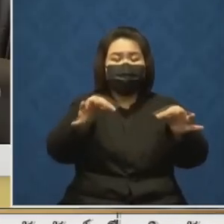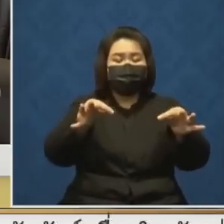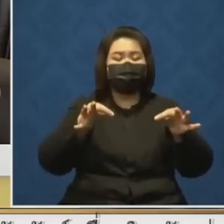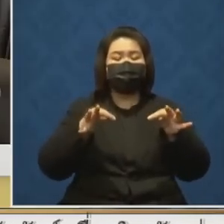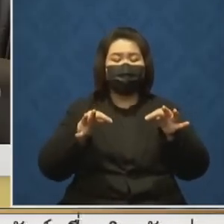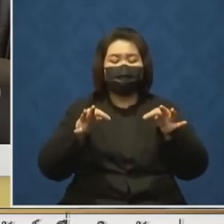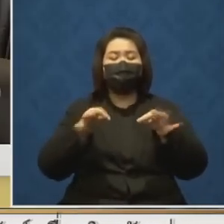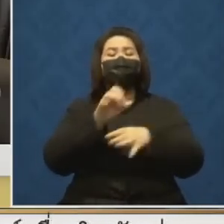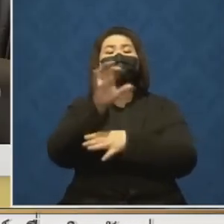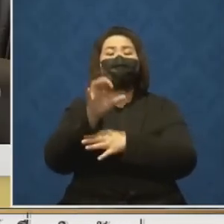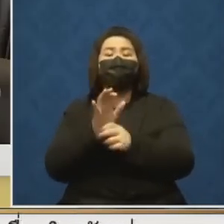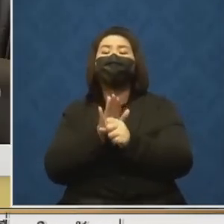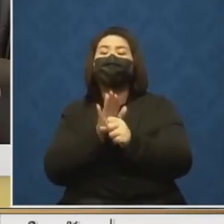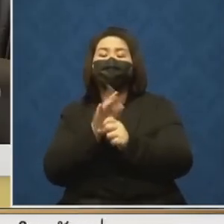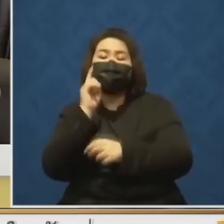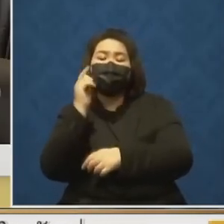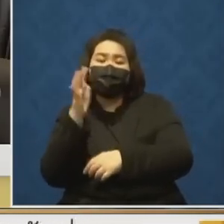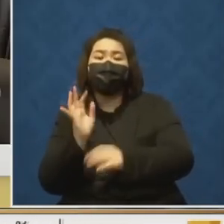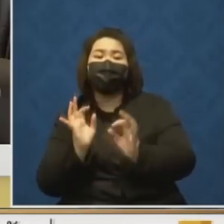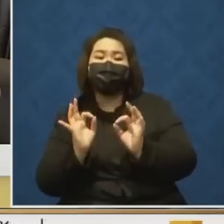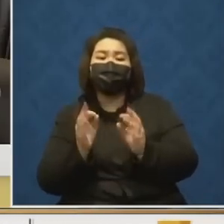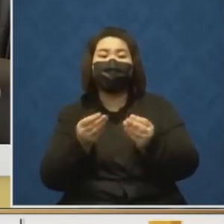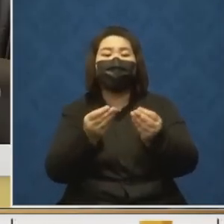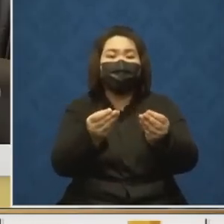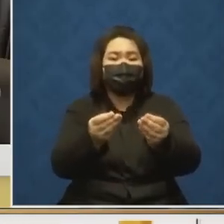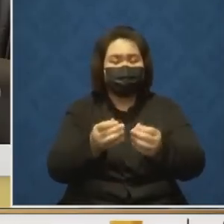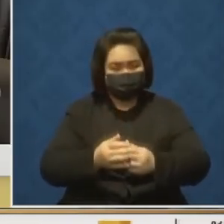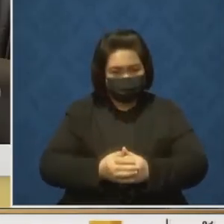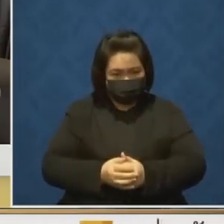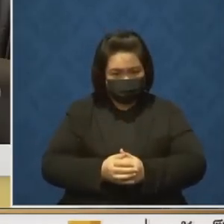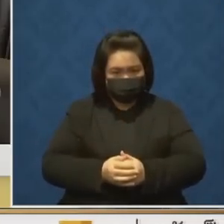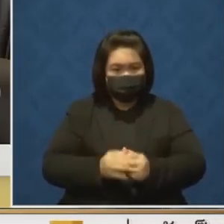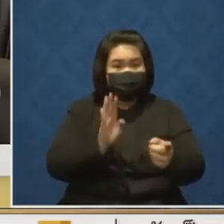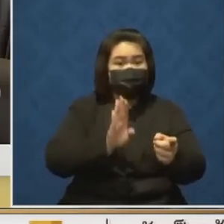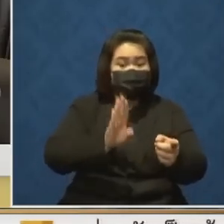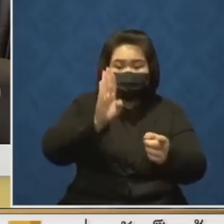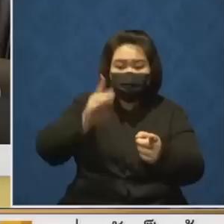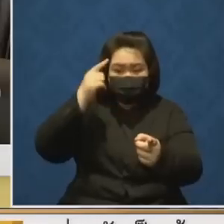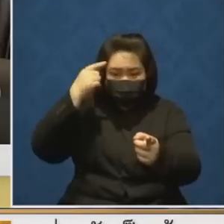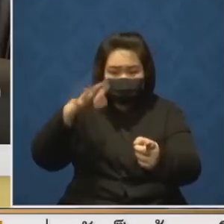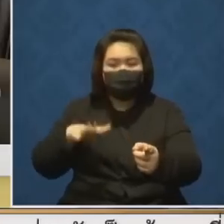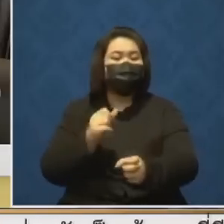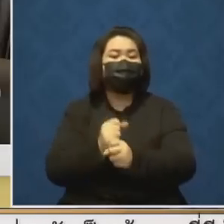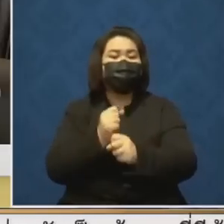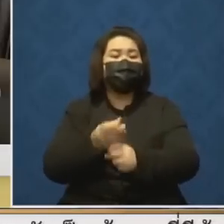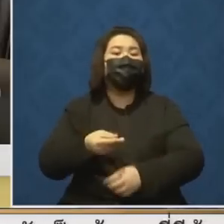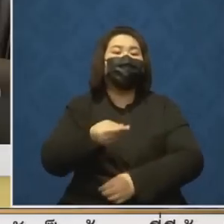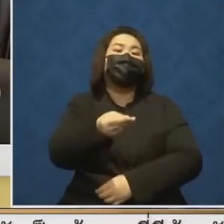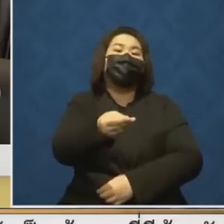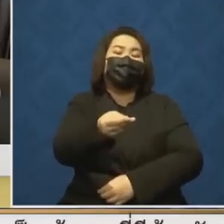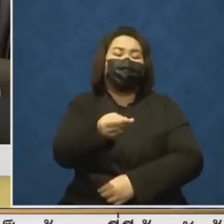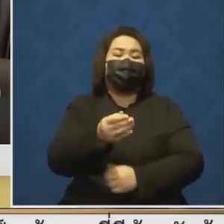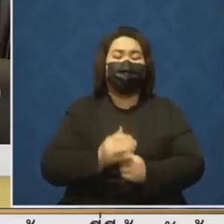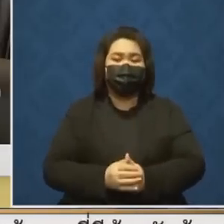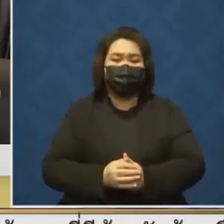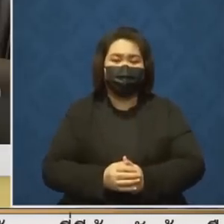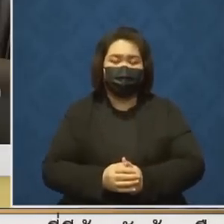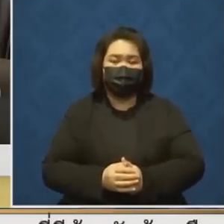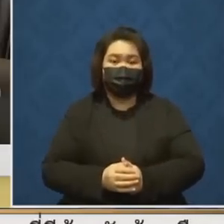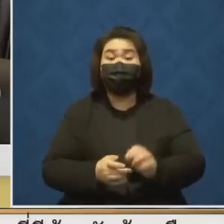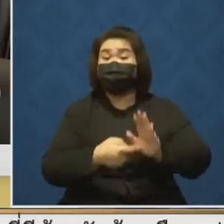ปาหี เป็พอเป็พิธีเพื่อให้ผู้รบเห sought solutions ที่ถูกรอสเพคเอาไ้แล้วได้งานไปที่